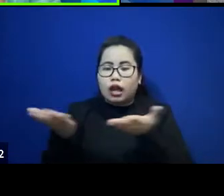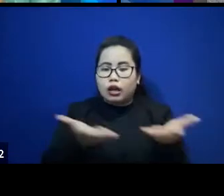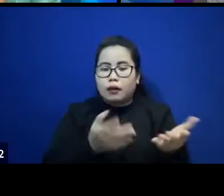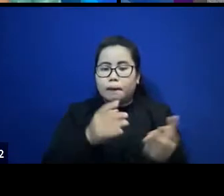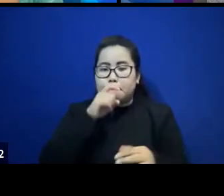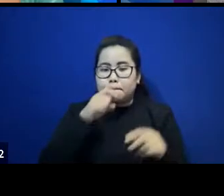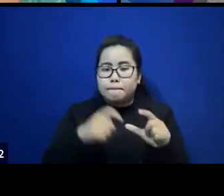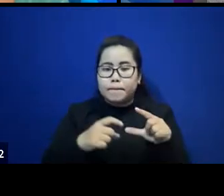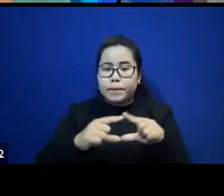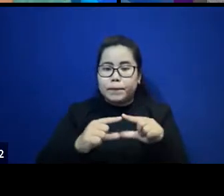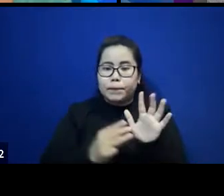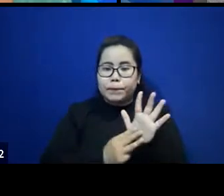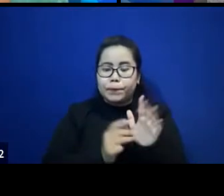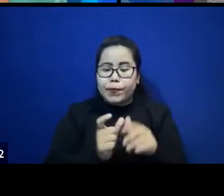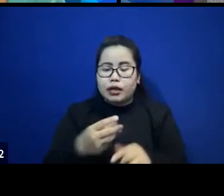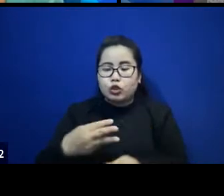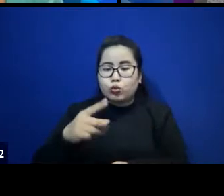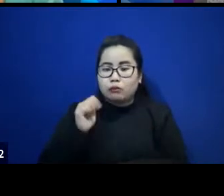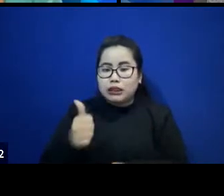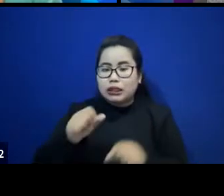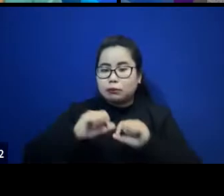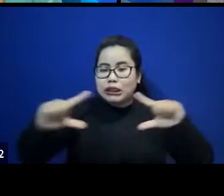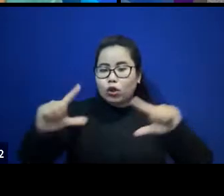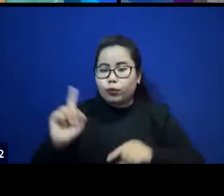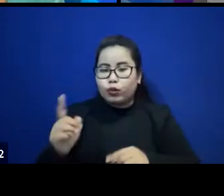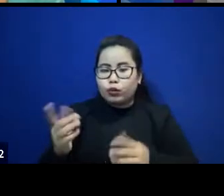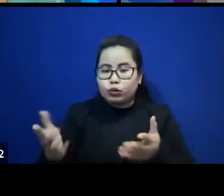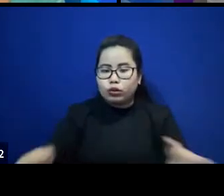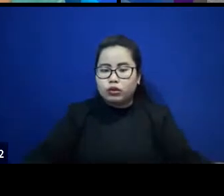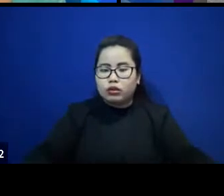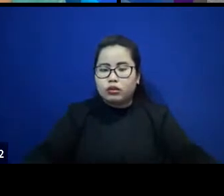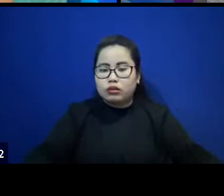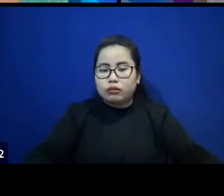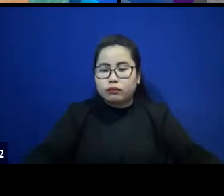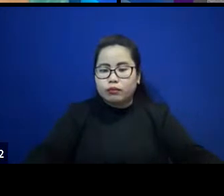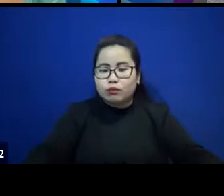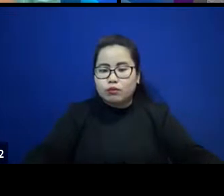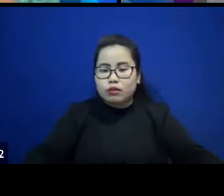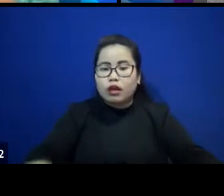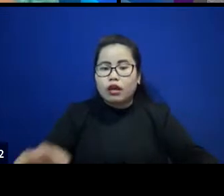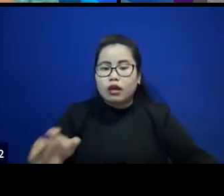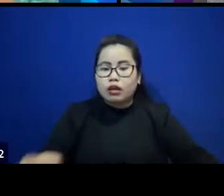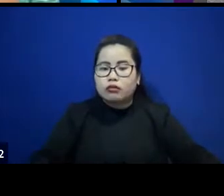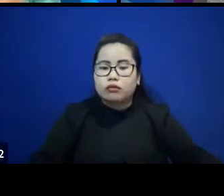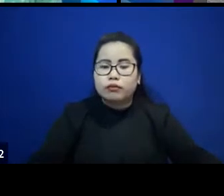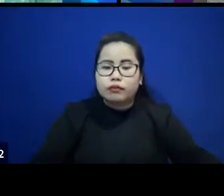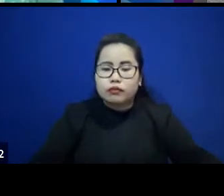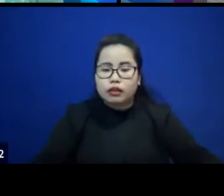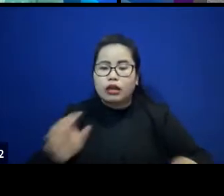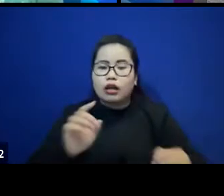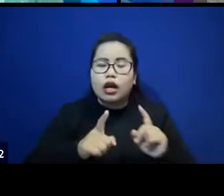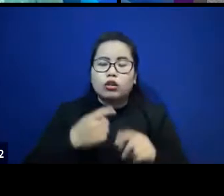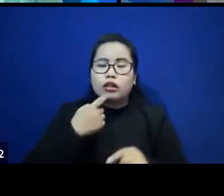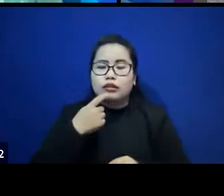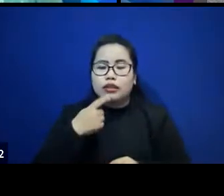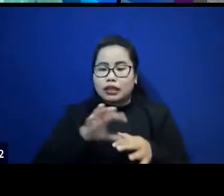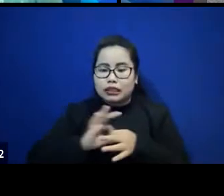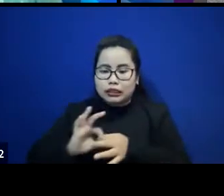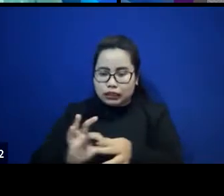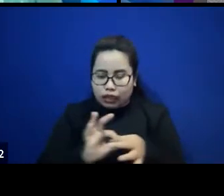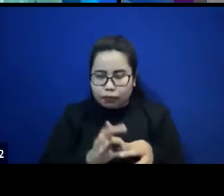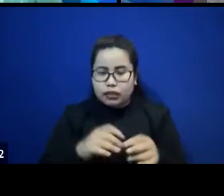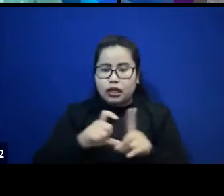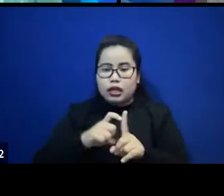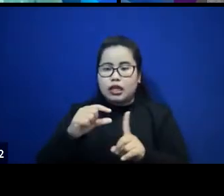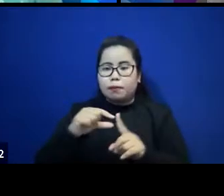Samuel bisa menjawab terlebih dahulu dikenal bekerjasama dengan isi puisi Epik GTA